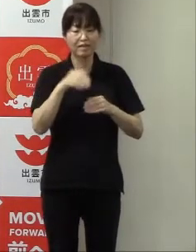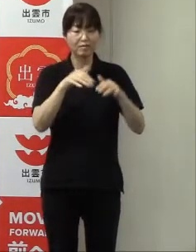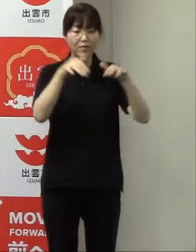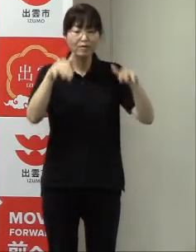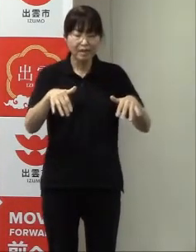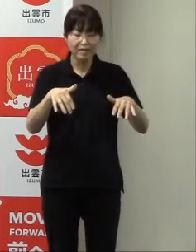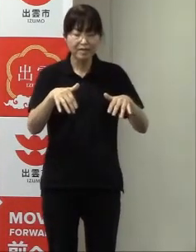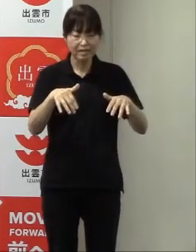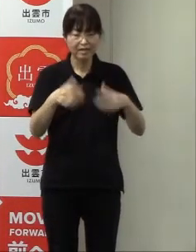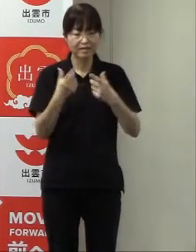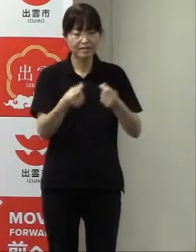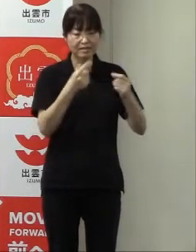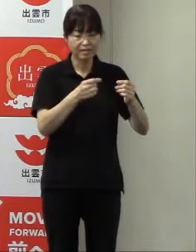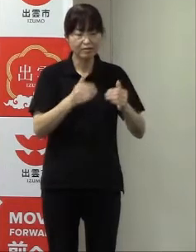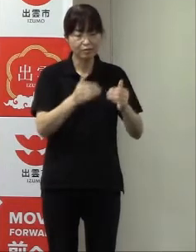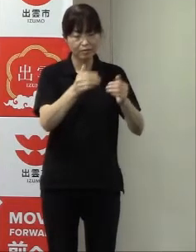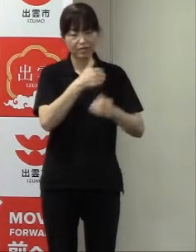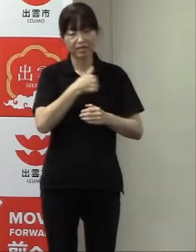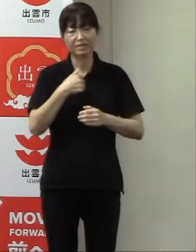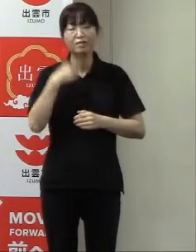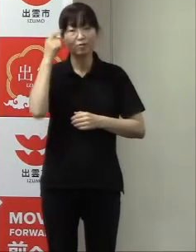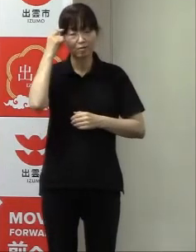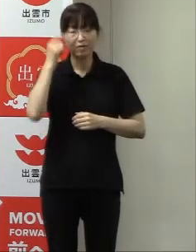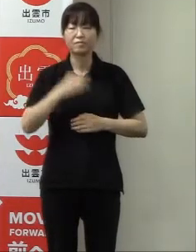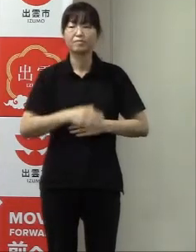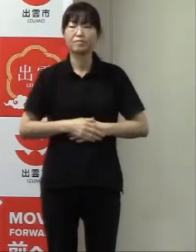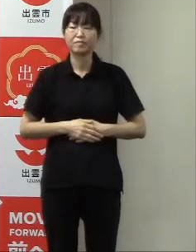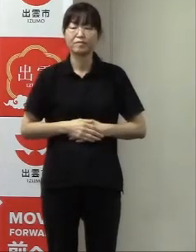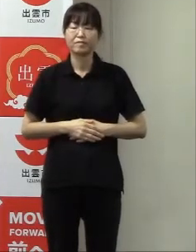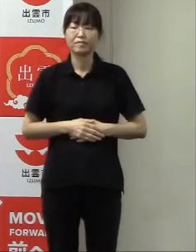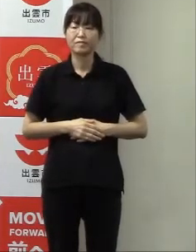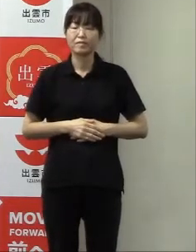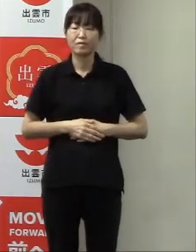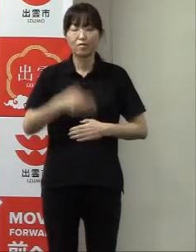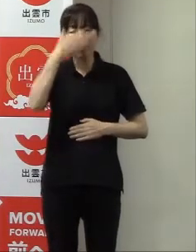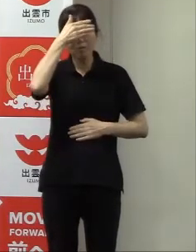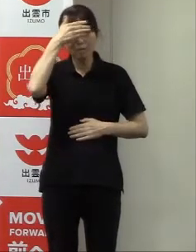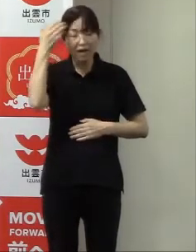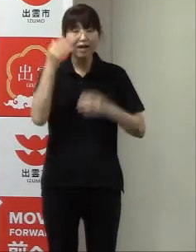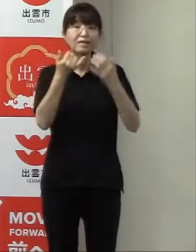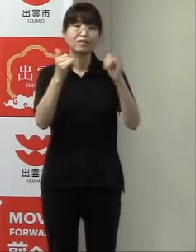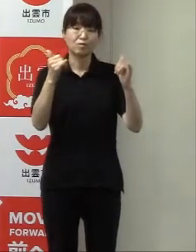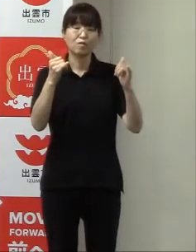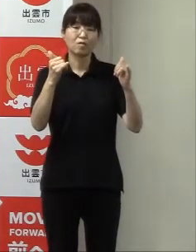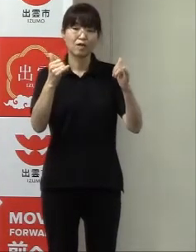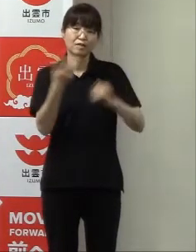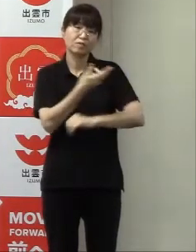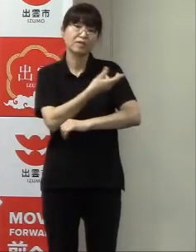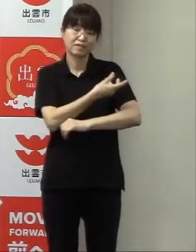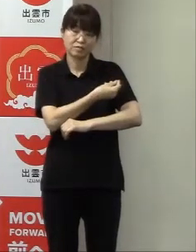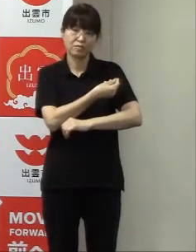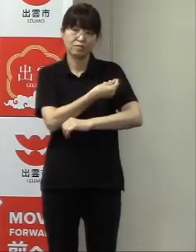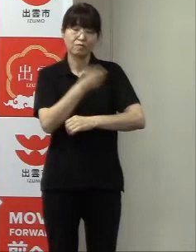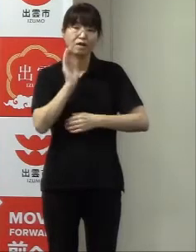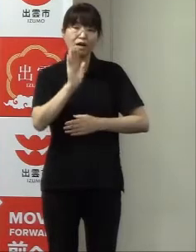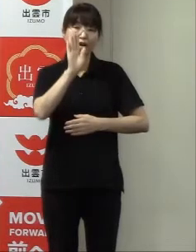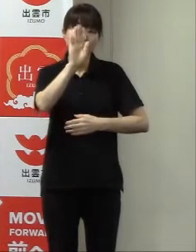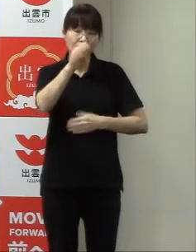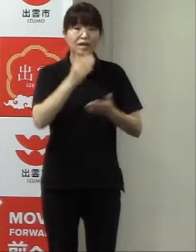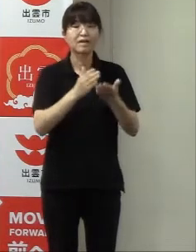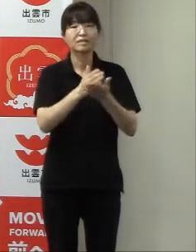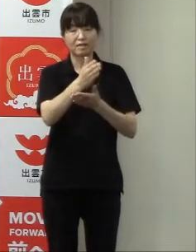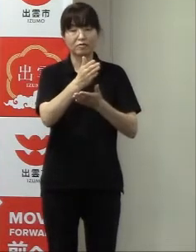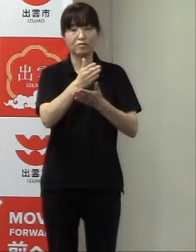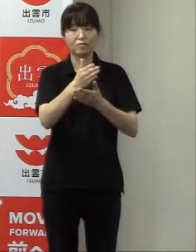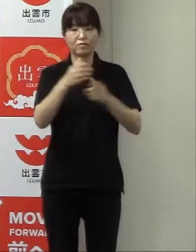思っておるところであります。であと若い方へのということでありますが、これから始まっていきますし、全